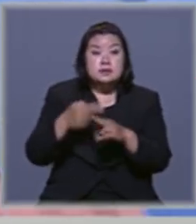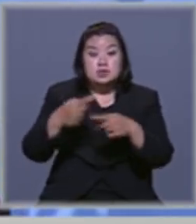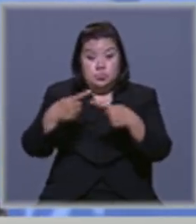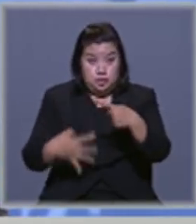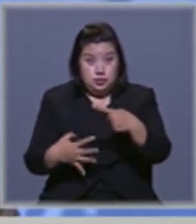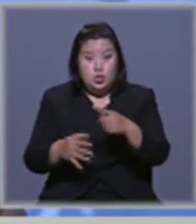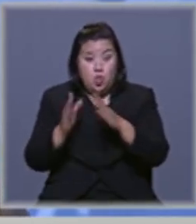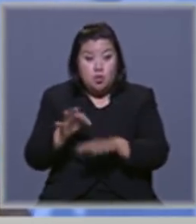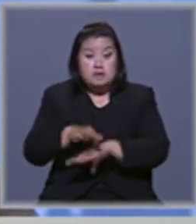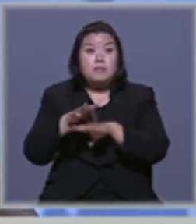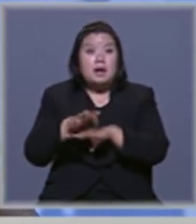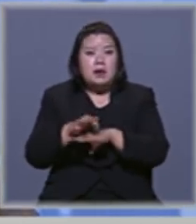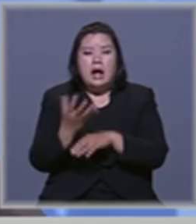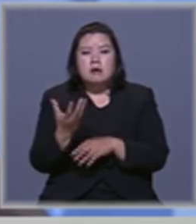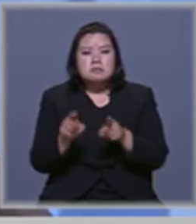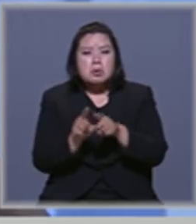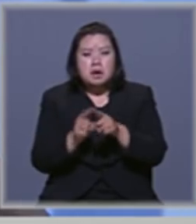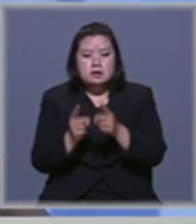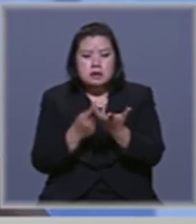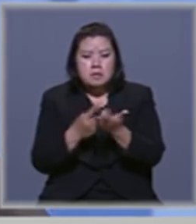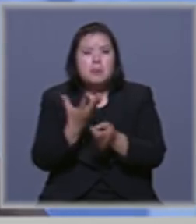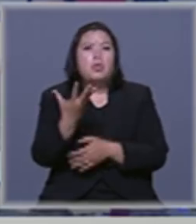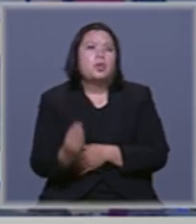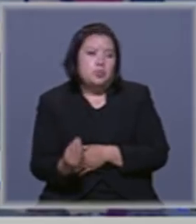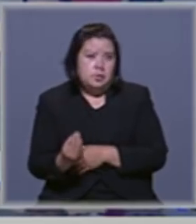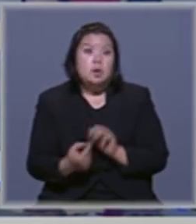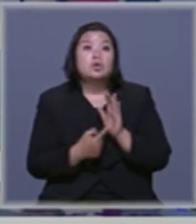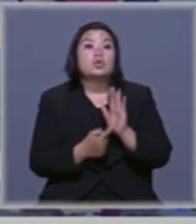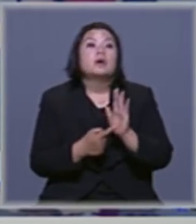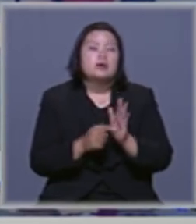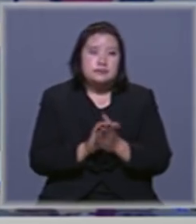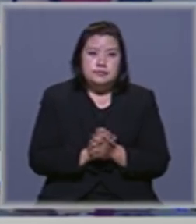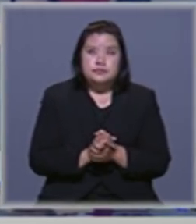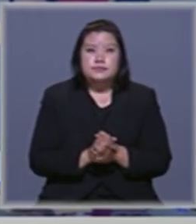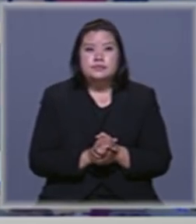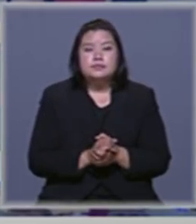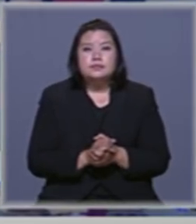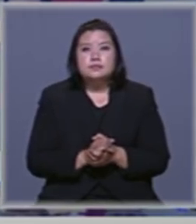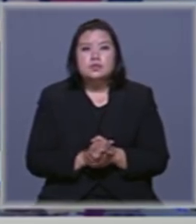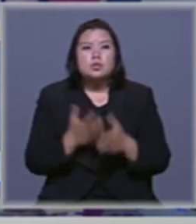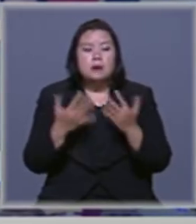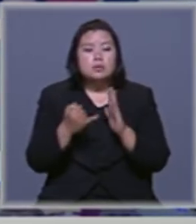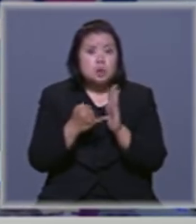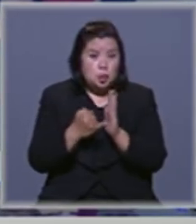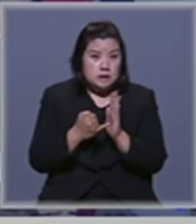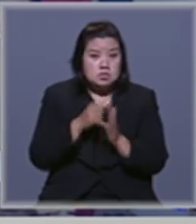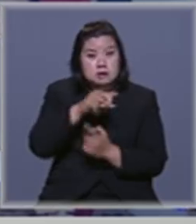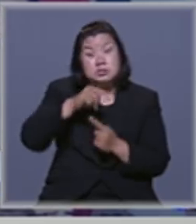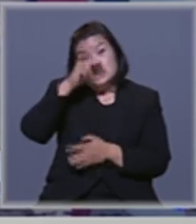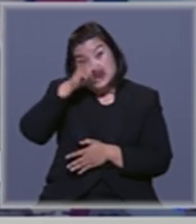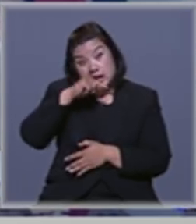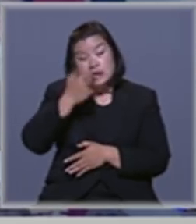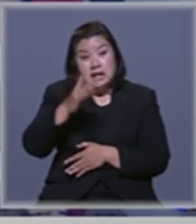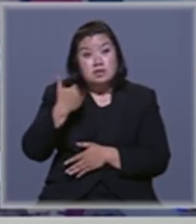ครับ เพราะว่าเราไปเทียบดูผมก็ลองไล่ดูอย่างที่อาจารย์พิชิตว่าผมไปดูในแทบทุกจังหวัดของเพื่อไทยนะฮะยกเว้นบางเขต